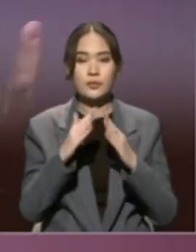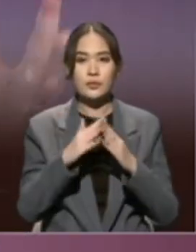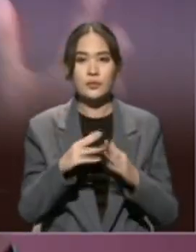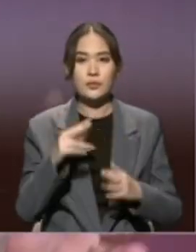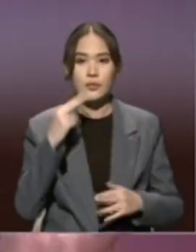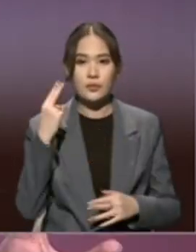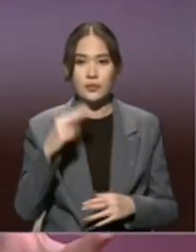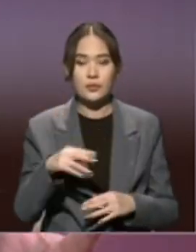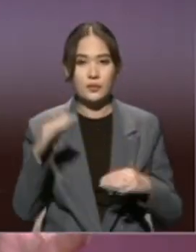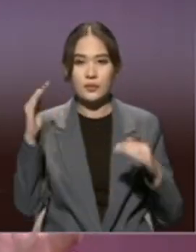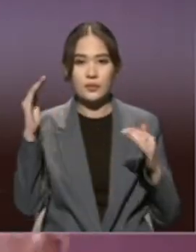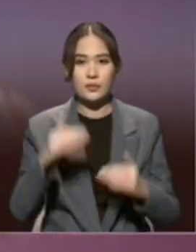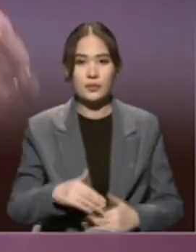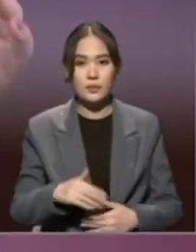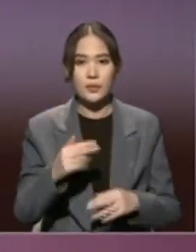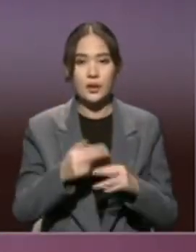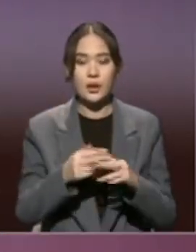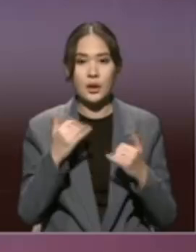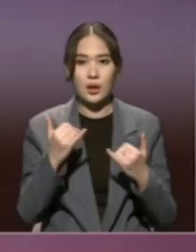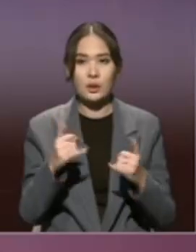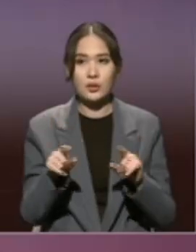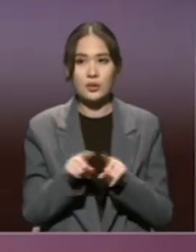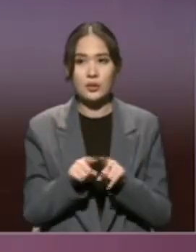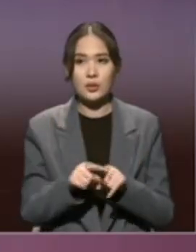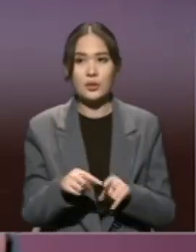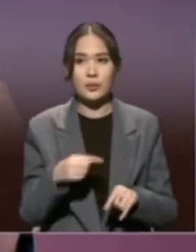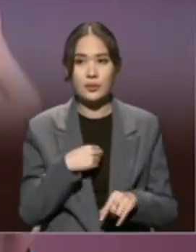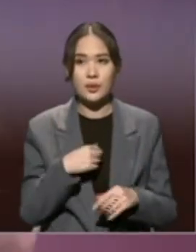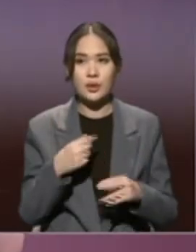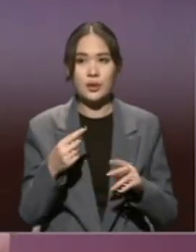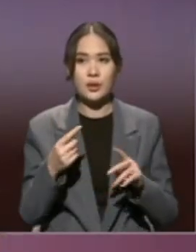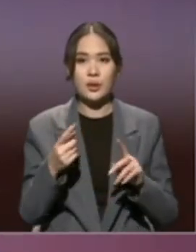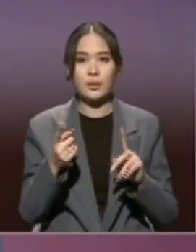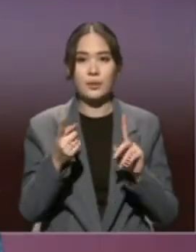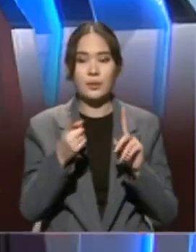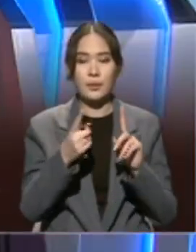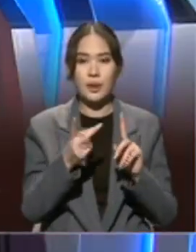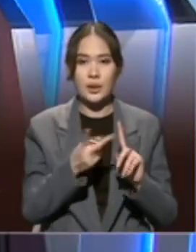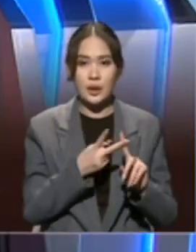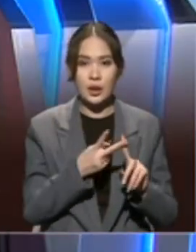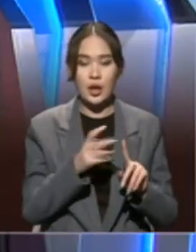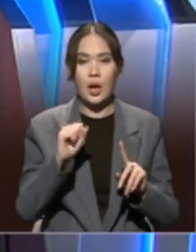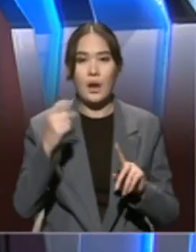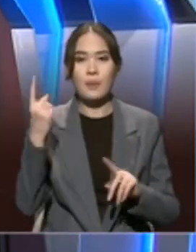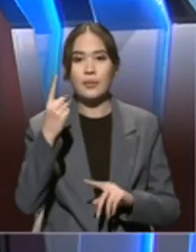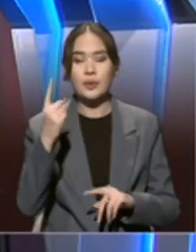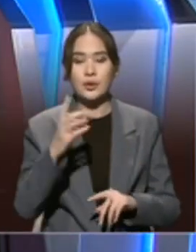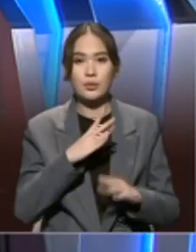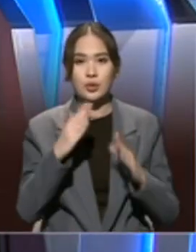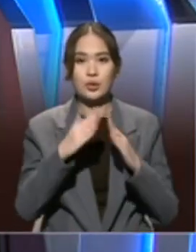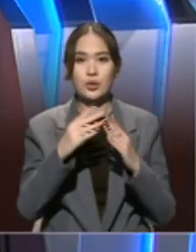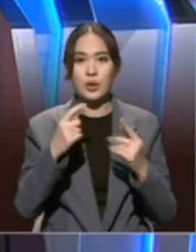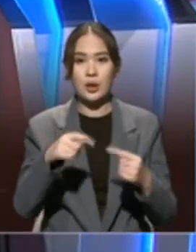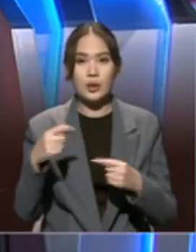қатты күрт түсіп кетті ғой. Қазір міне біз мен екінші деңгейлі де, бірінші деңгейлі де үйлерді сатамын мысалға.